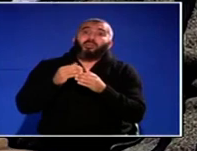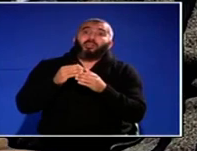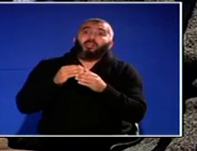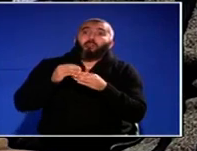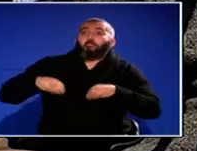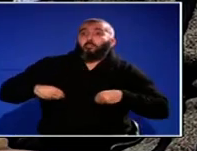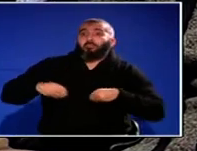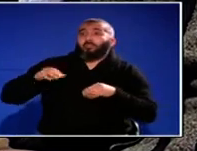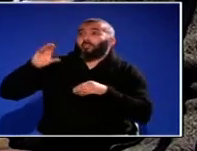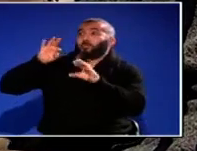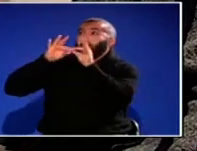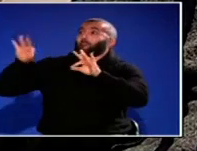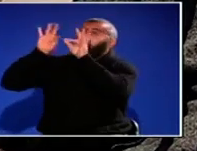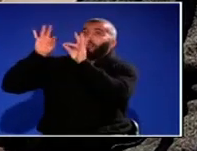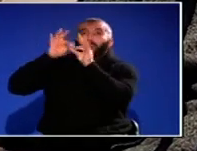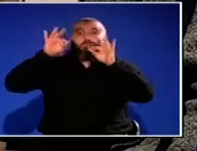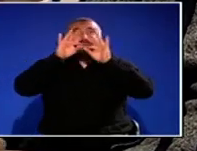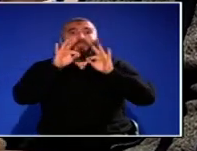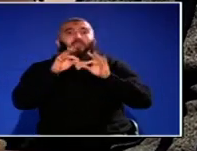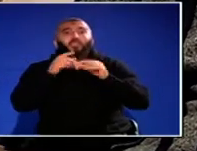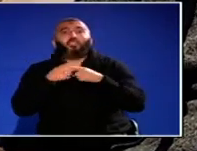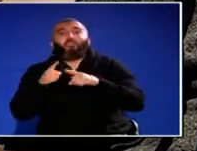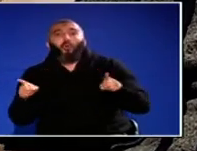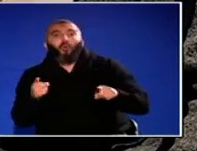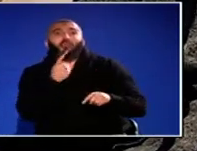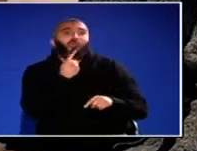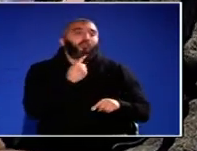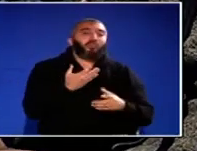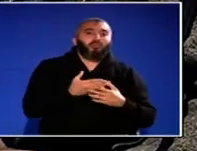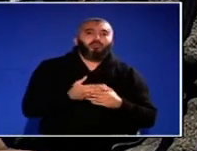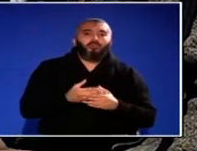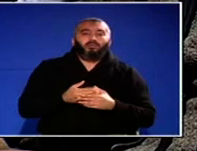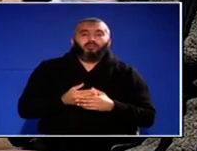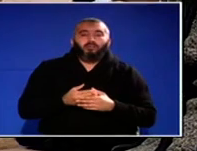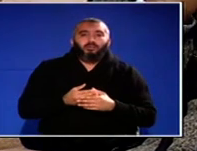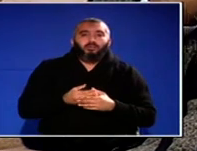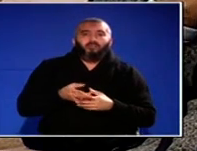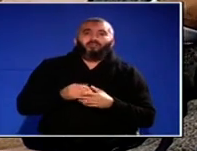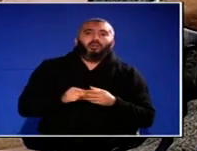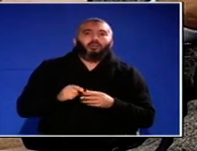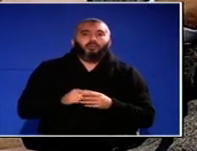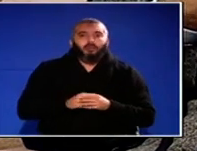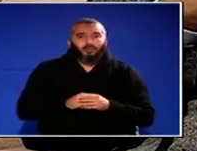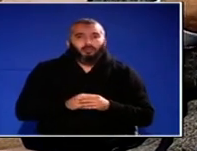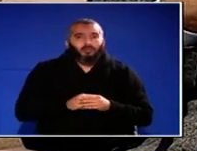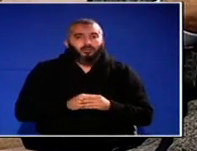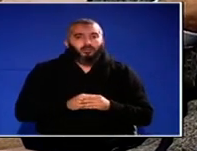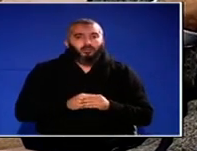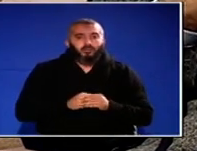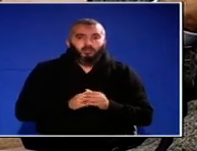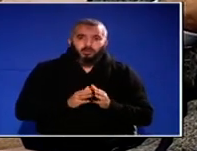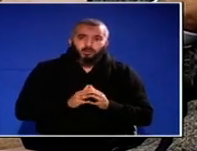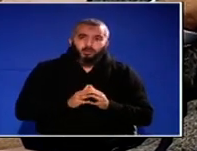على افضل شيء، يحمل على الاحسن، يحمل على الشيء المحمود. علاش نروحوا دائما